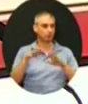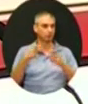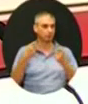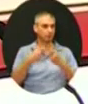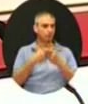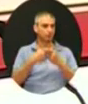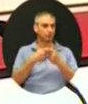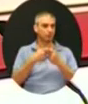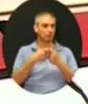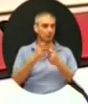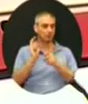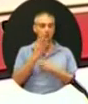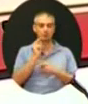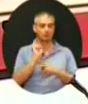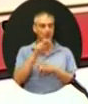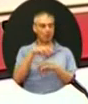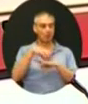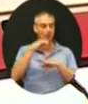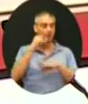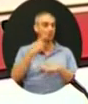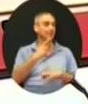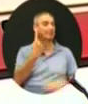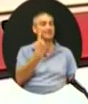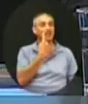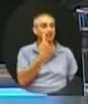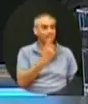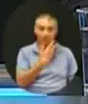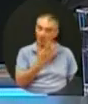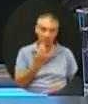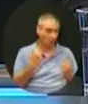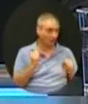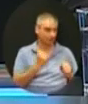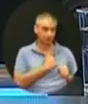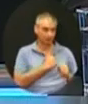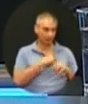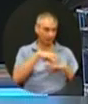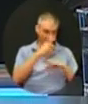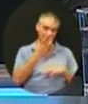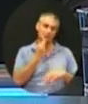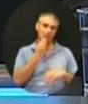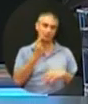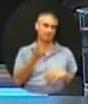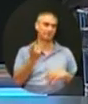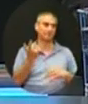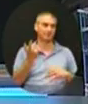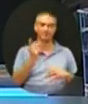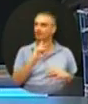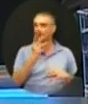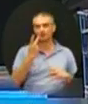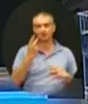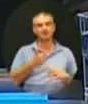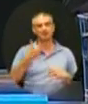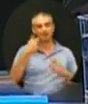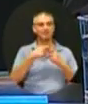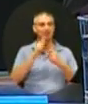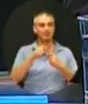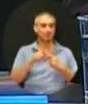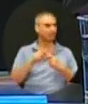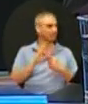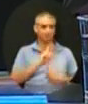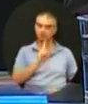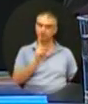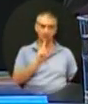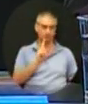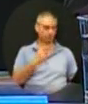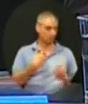בכל הנוגע לעלייתם של יהודים לרב זה היחידים שאיין להם חופש פולחן והר הבית זה ה זה היהודים לא יהודת אנחנו סרים וחברי כנסת